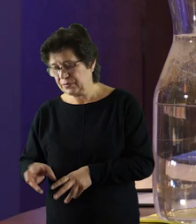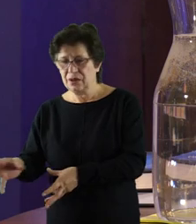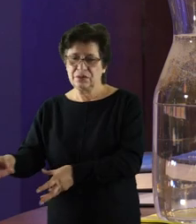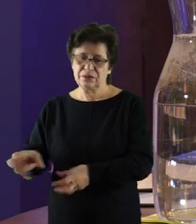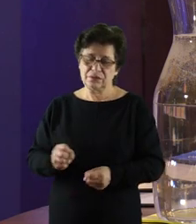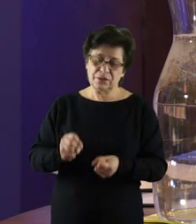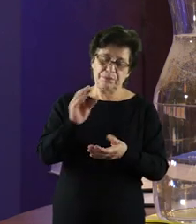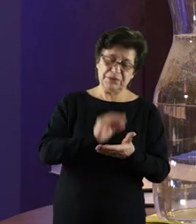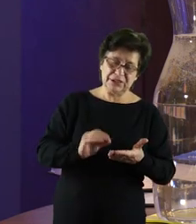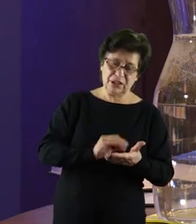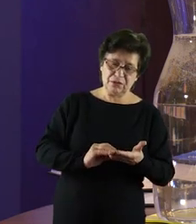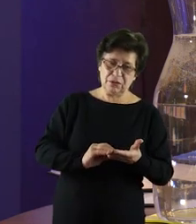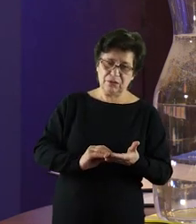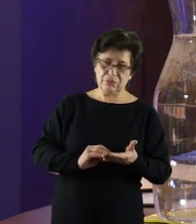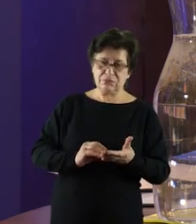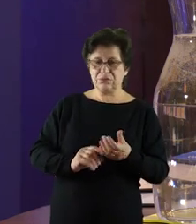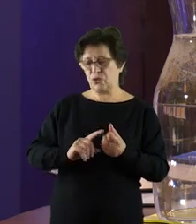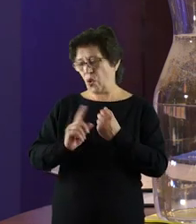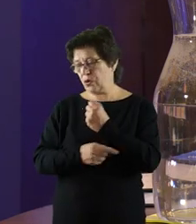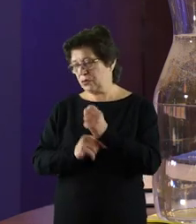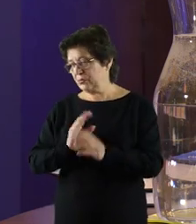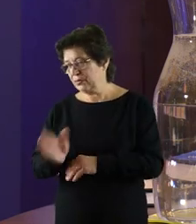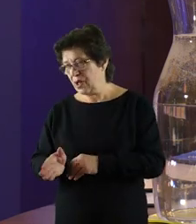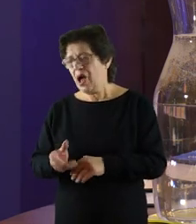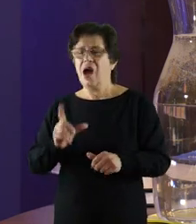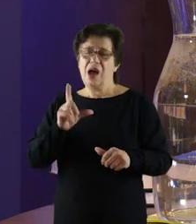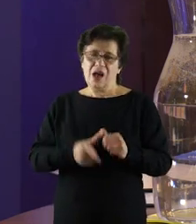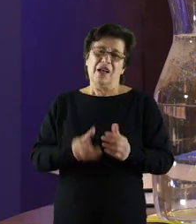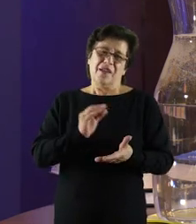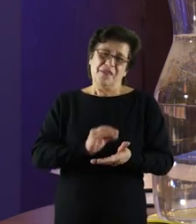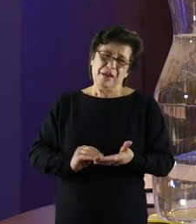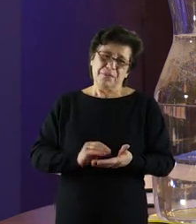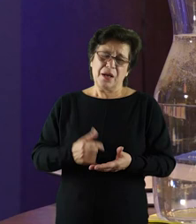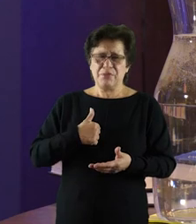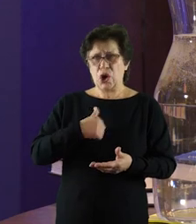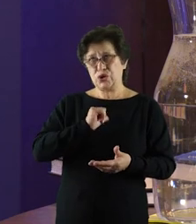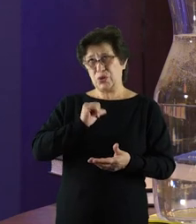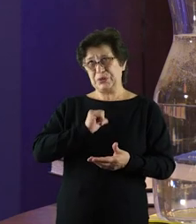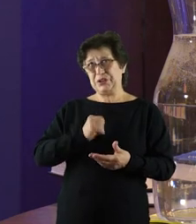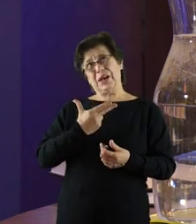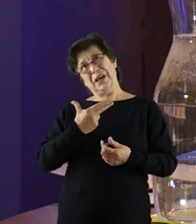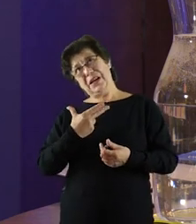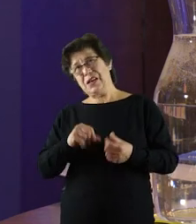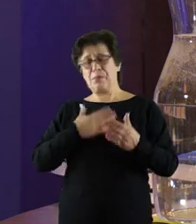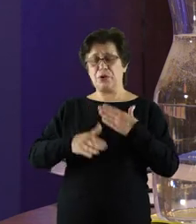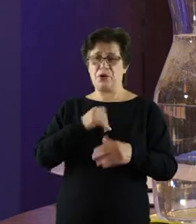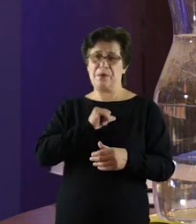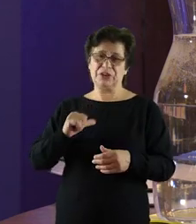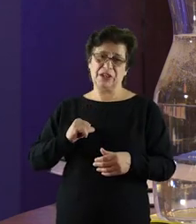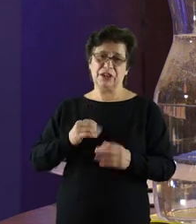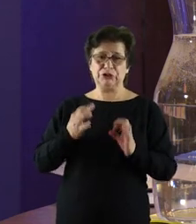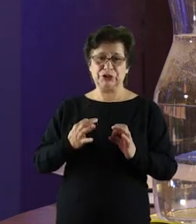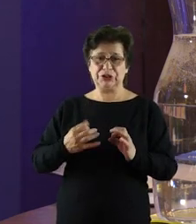że ją napiszę, ale powstała. Mnie osobiście nie podoba się aż tak bardzo. Dzisiaj napisałabym ją inaczej, ale jest